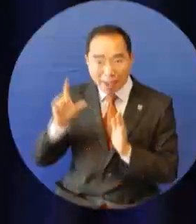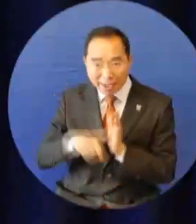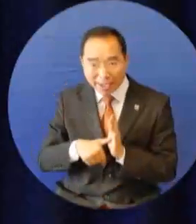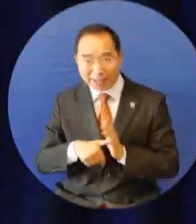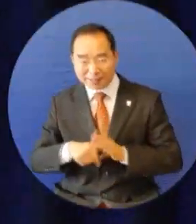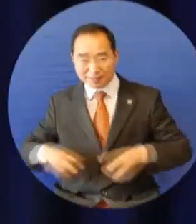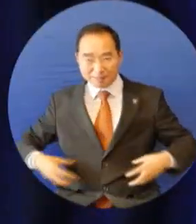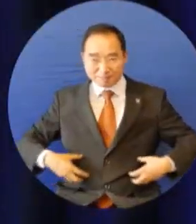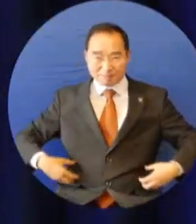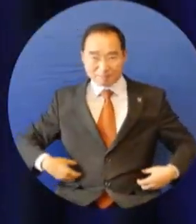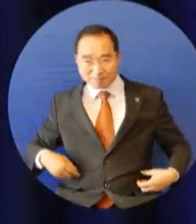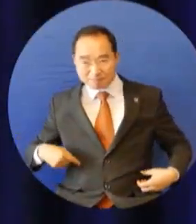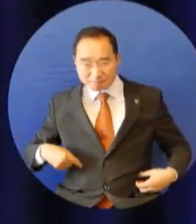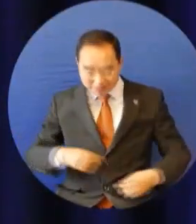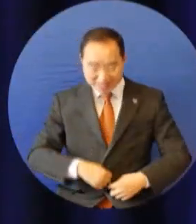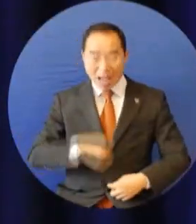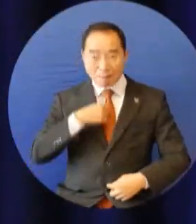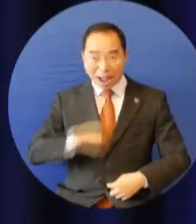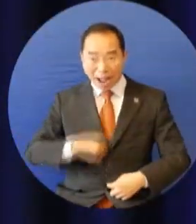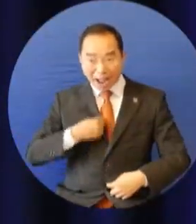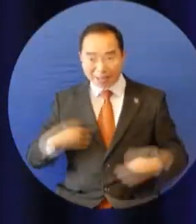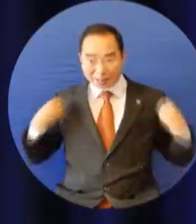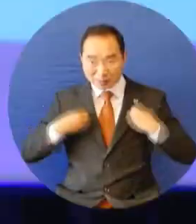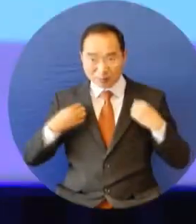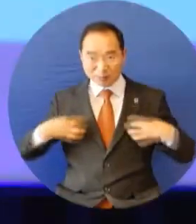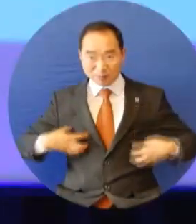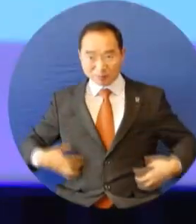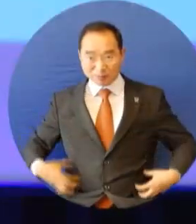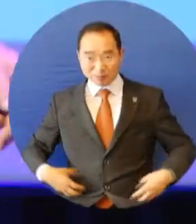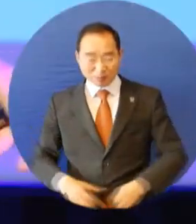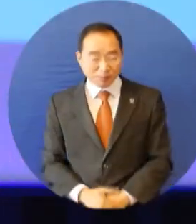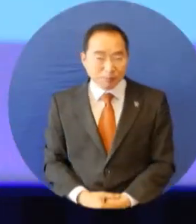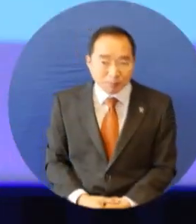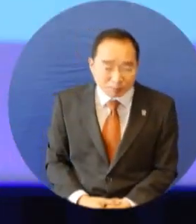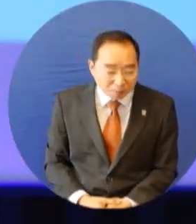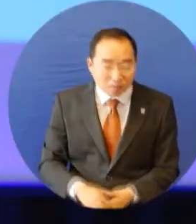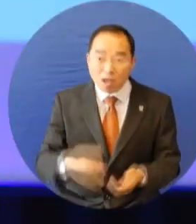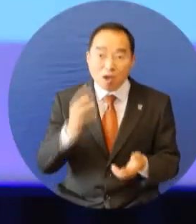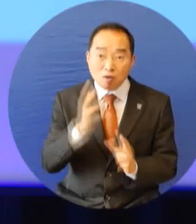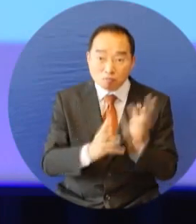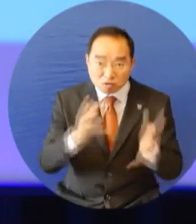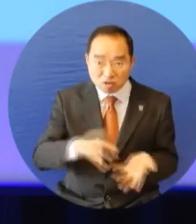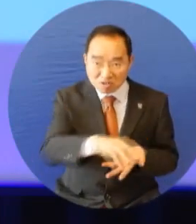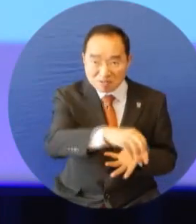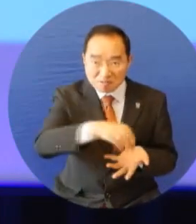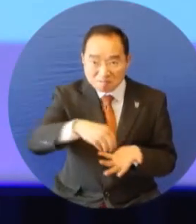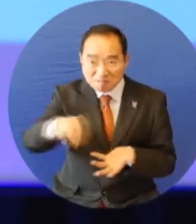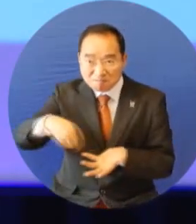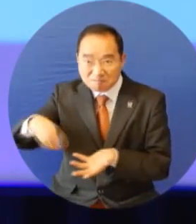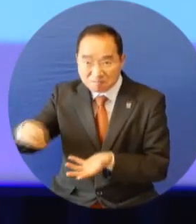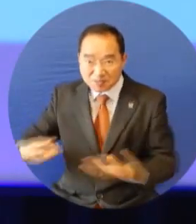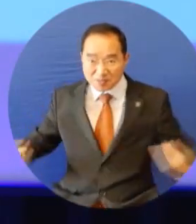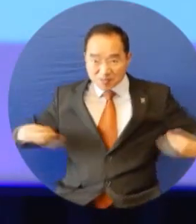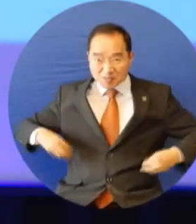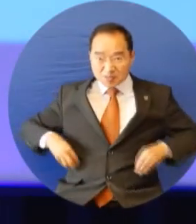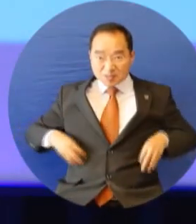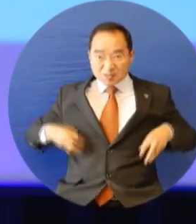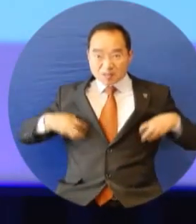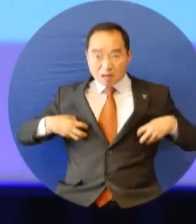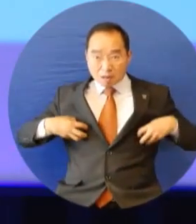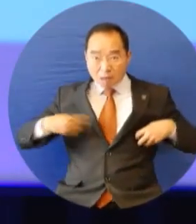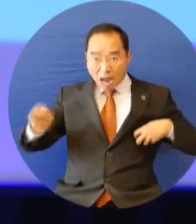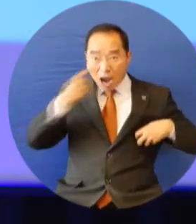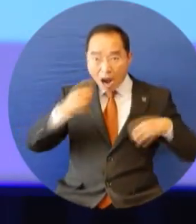센트럴파크 있잖아요. 네. 새벽에 주머니 많은 잠바 입고 가가지고 거기 풀 뜯어, 온갖 풀